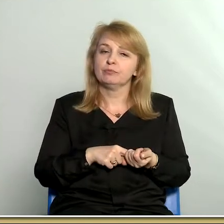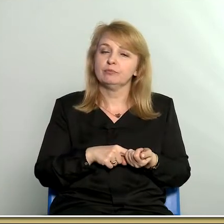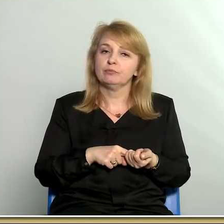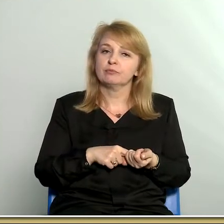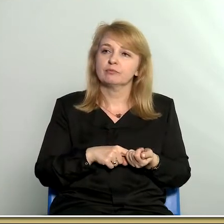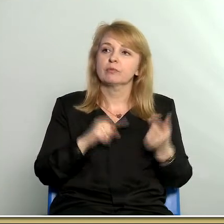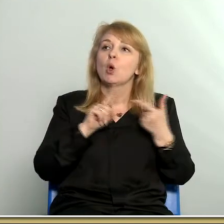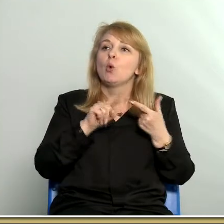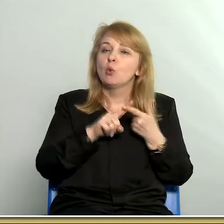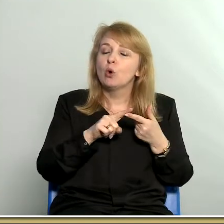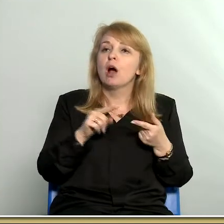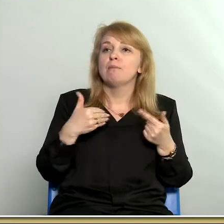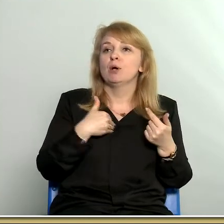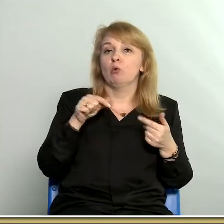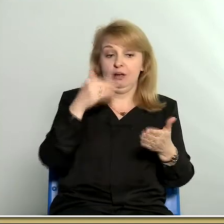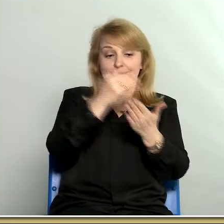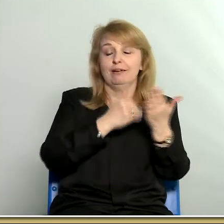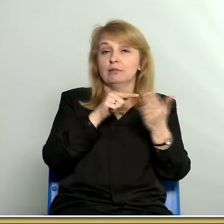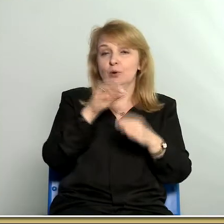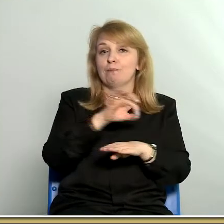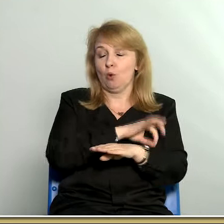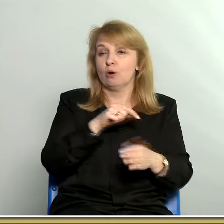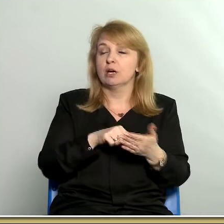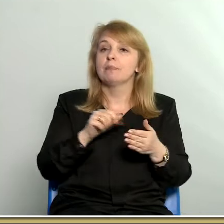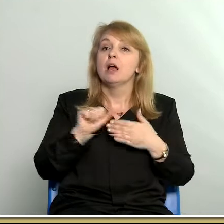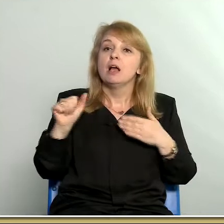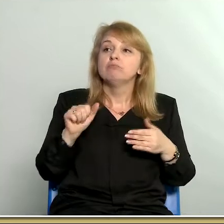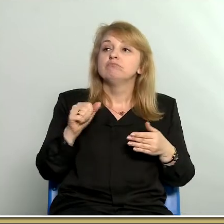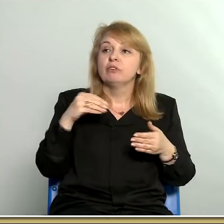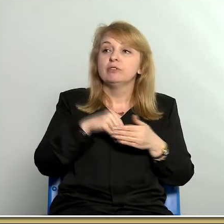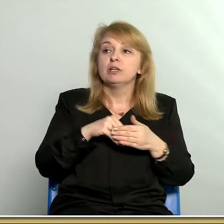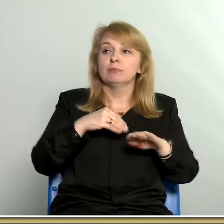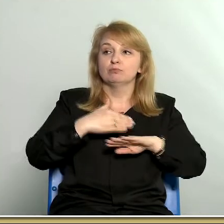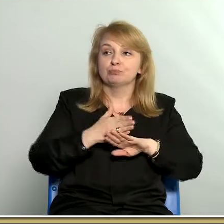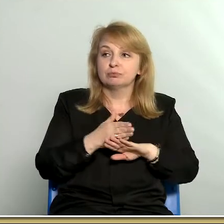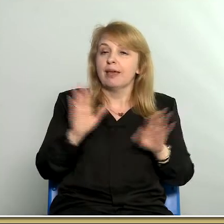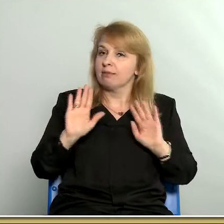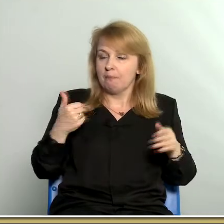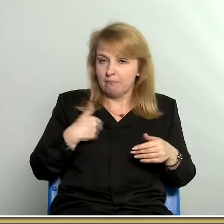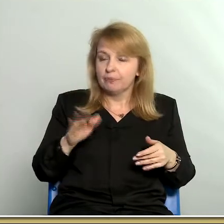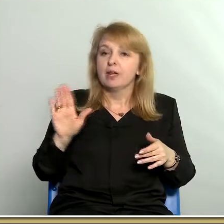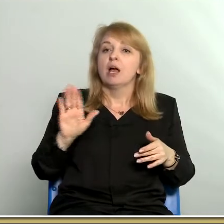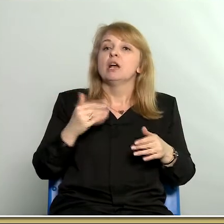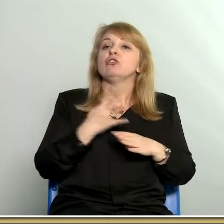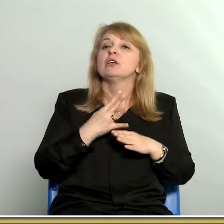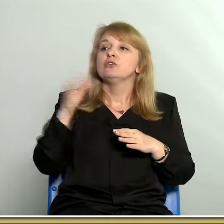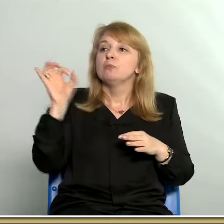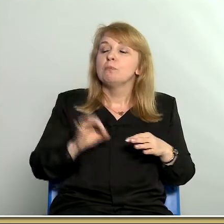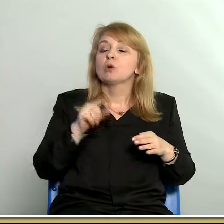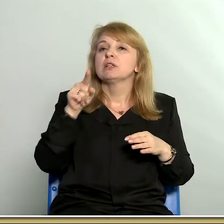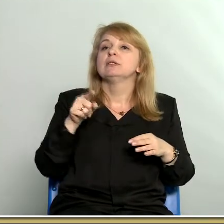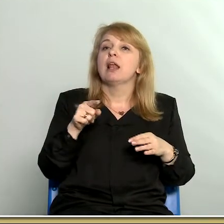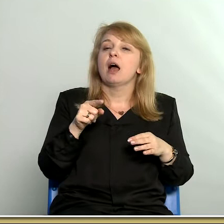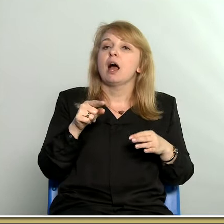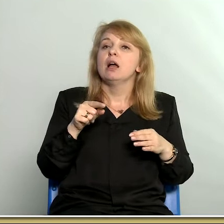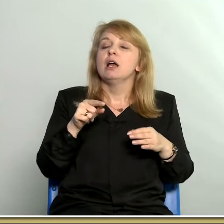Drugi typ operacji, jaki mamy w tym działaniu, już nie związany alokacyjnie, to jest około 45% alokacji przypadającej na oś priorytetową,